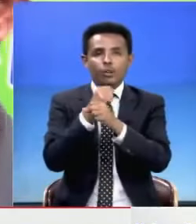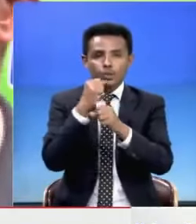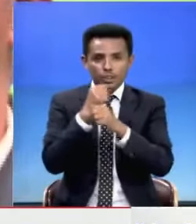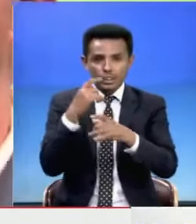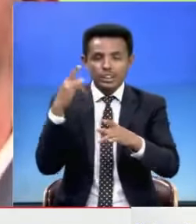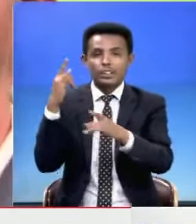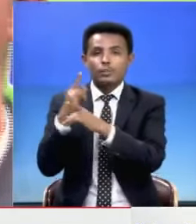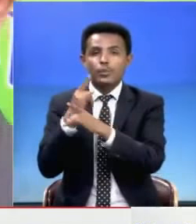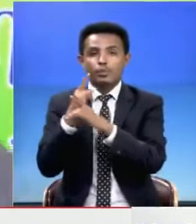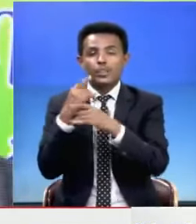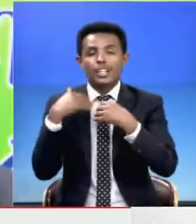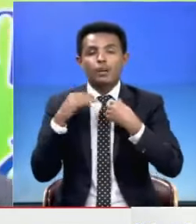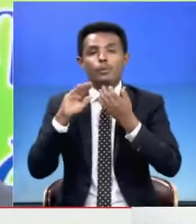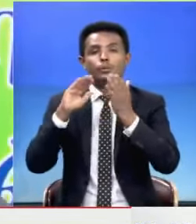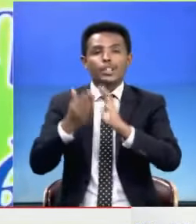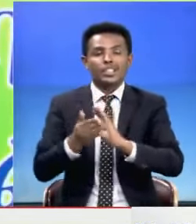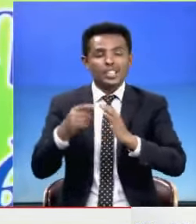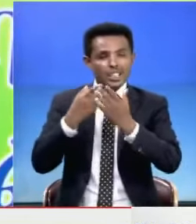እየዘመቱበት ሁኔታ ነው ያለና